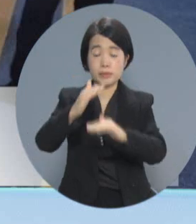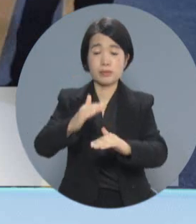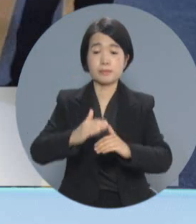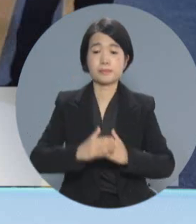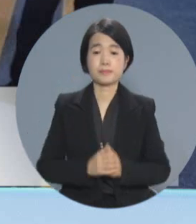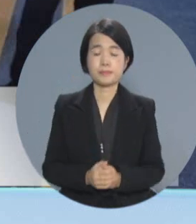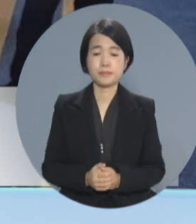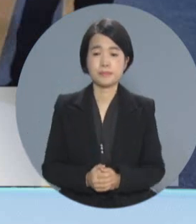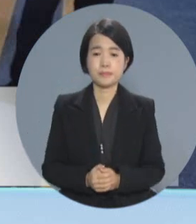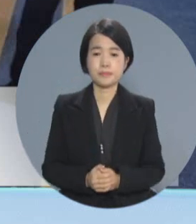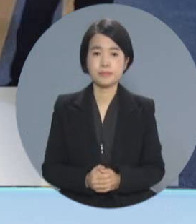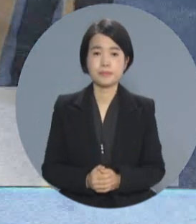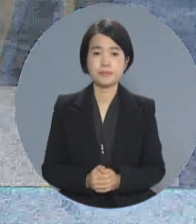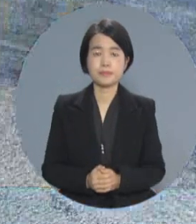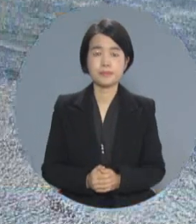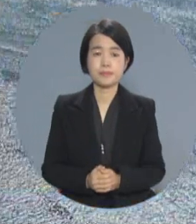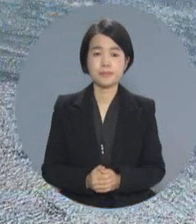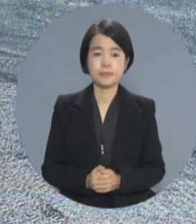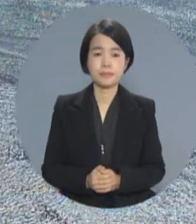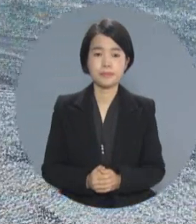취재했습니다.